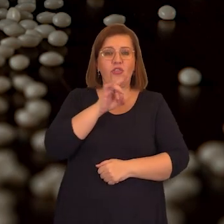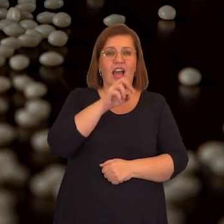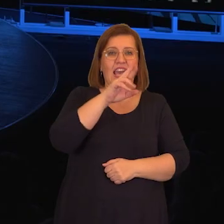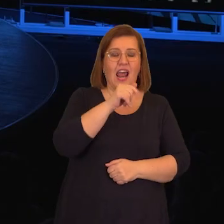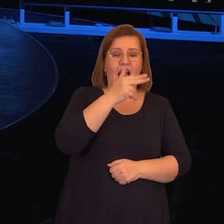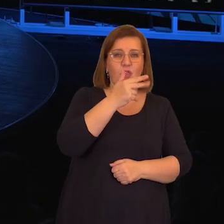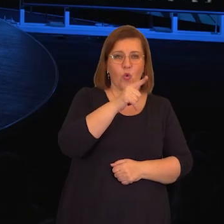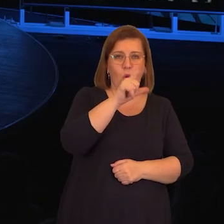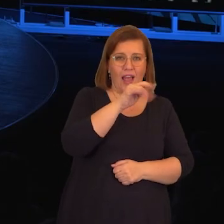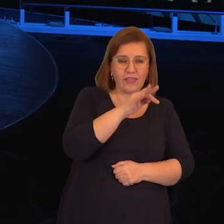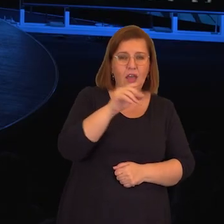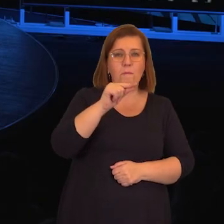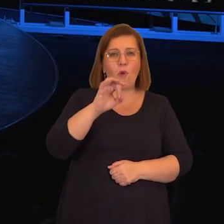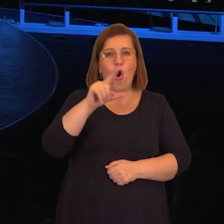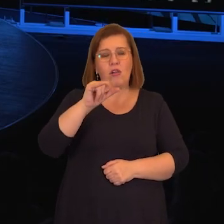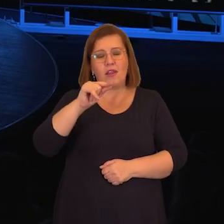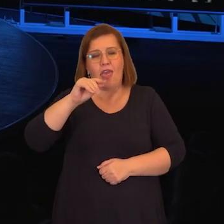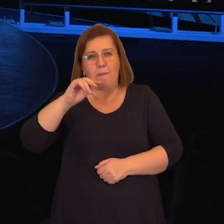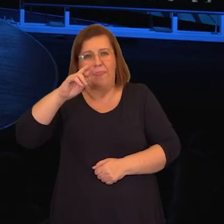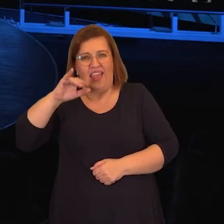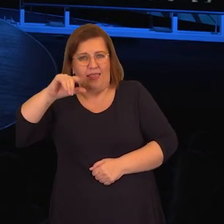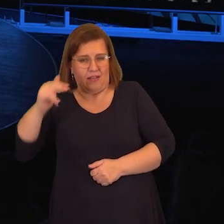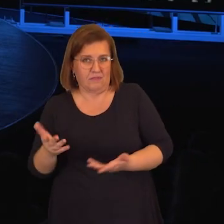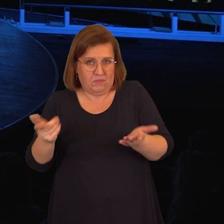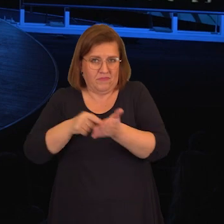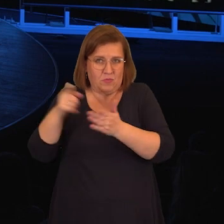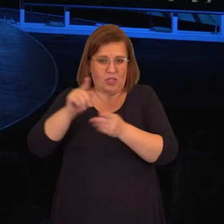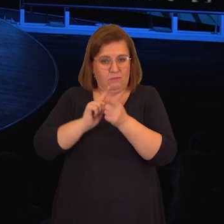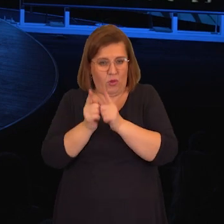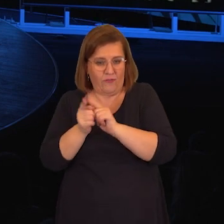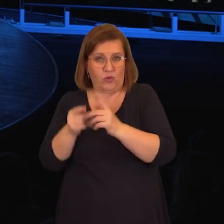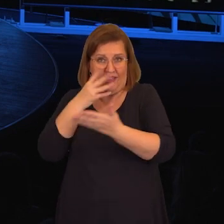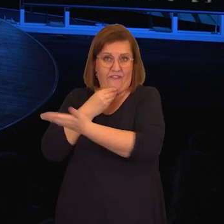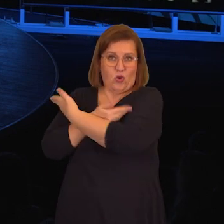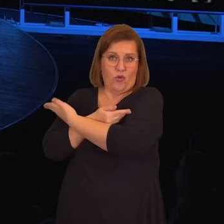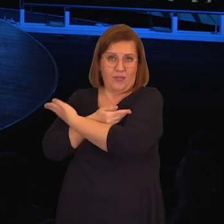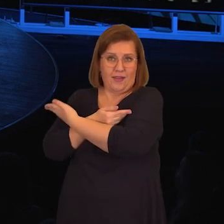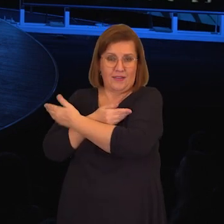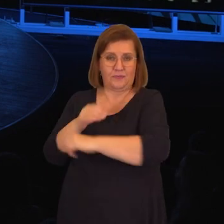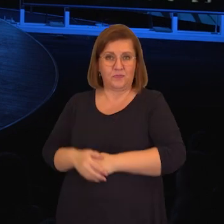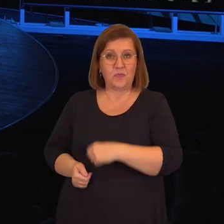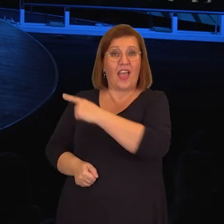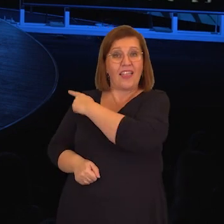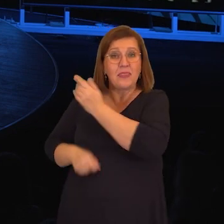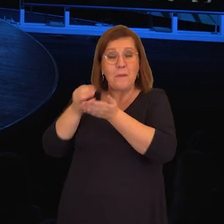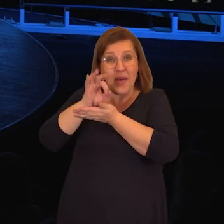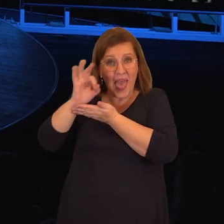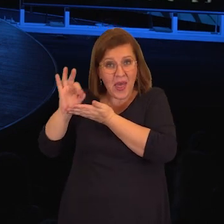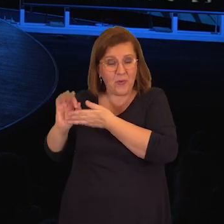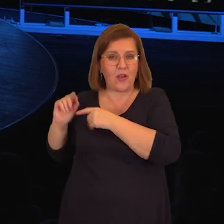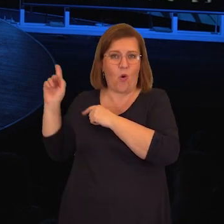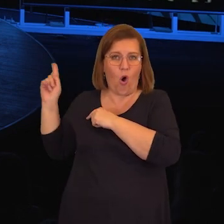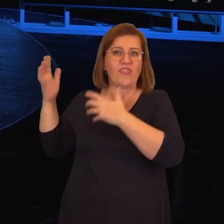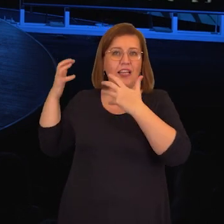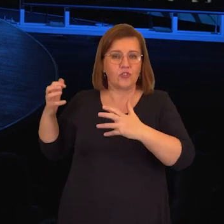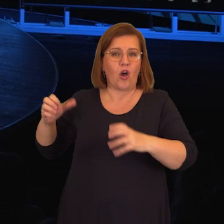polipropylenu. Granulat po ponownym przetworzeniu. Te perły chcą, abyście każdego dnia